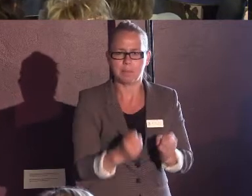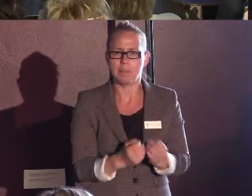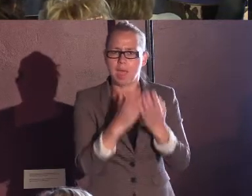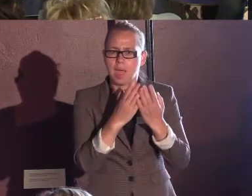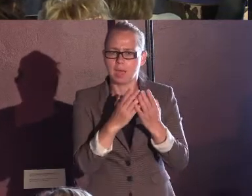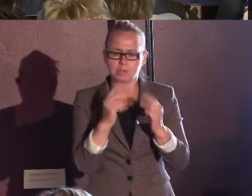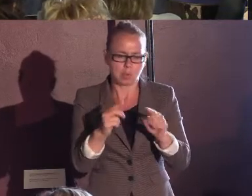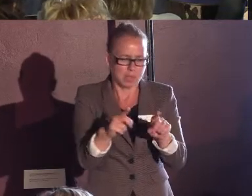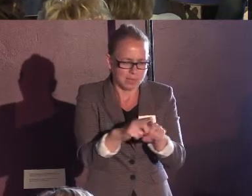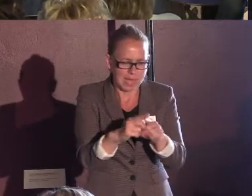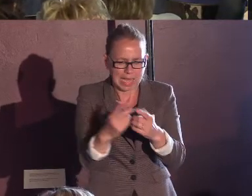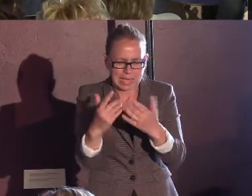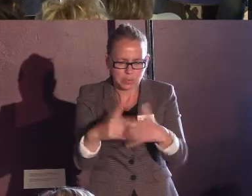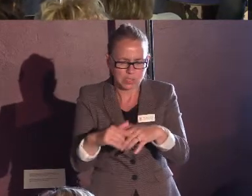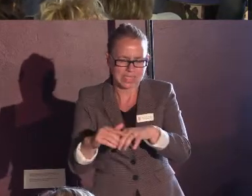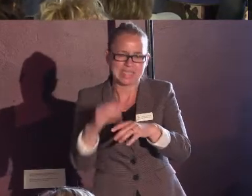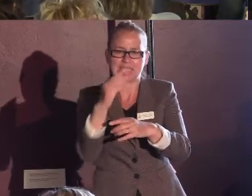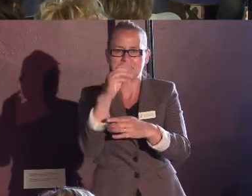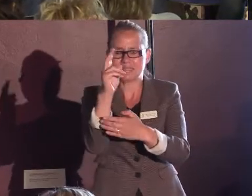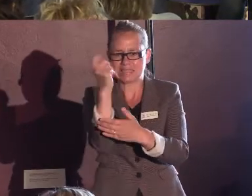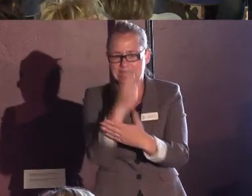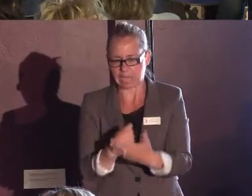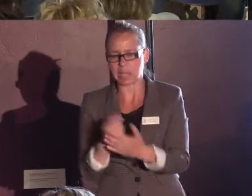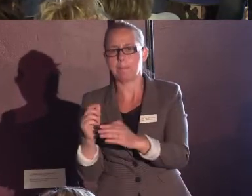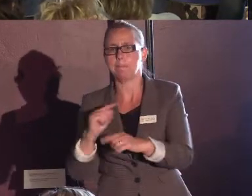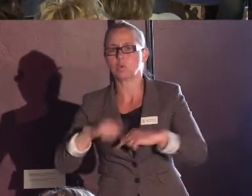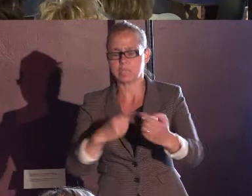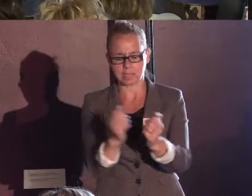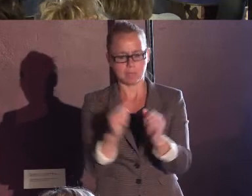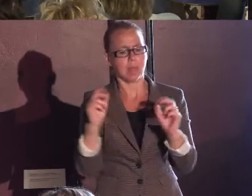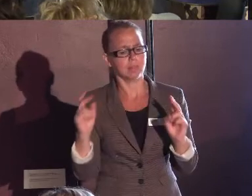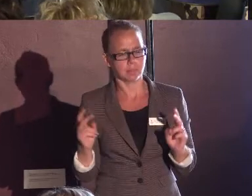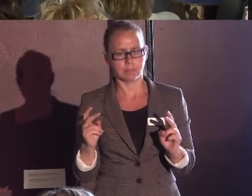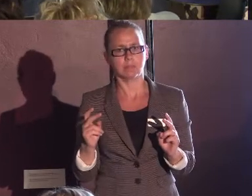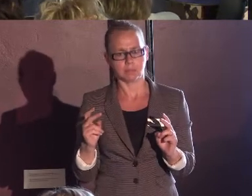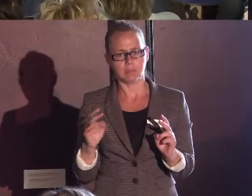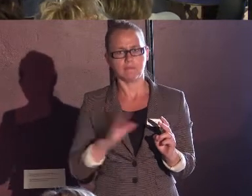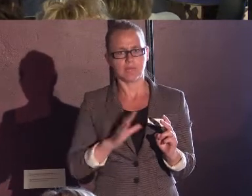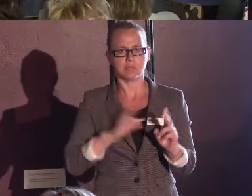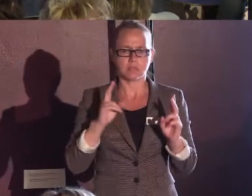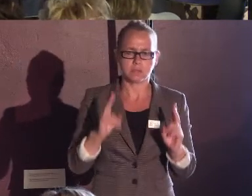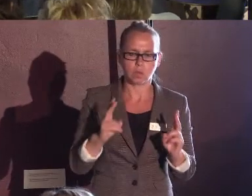Det är nära en industridesignprocess egentligen. Det finns väldigt